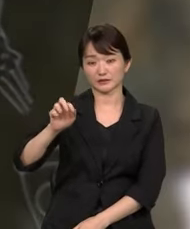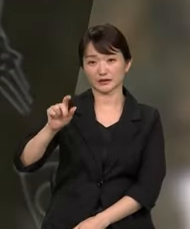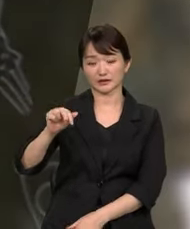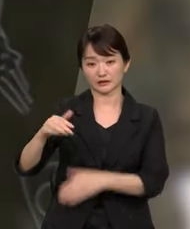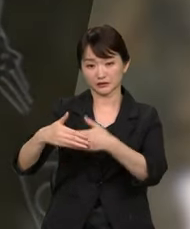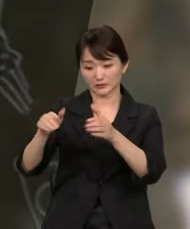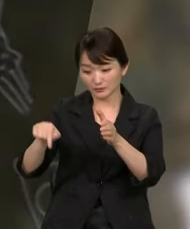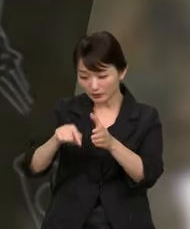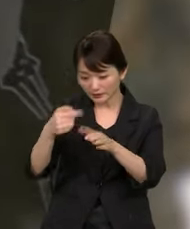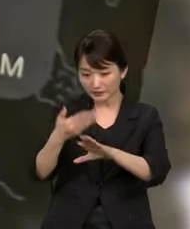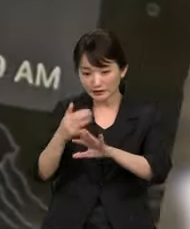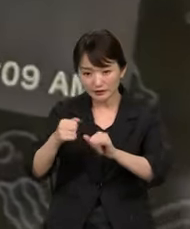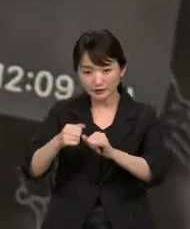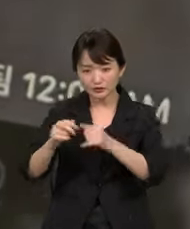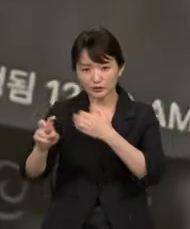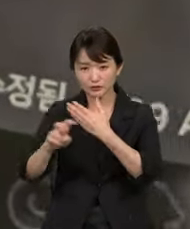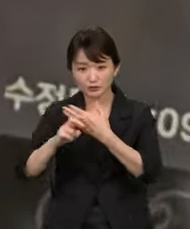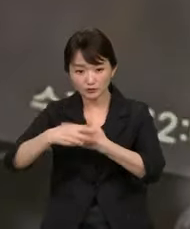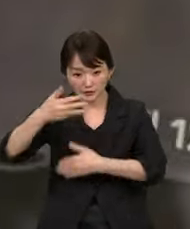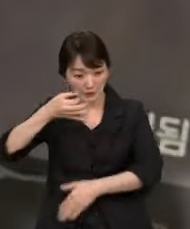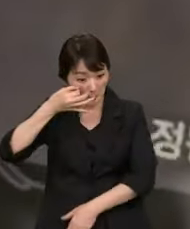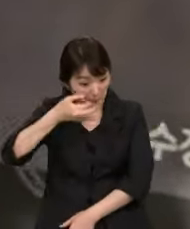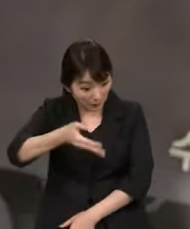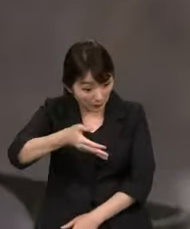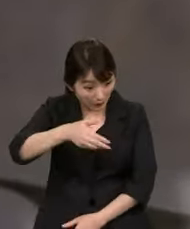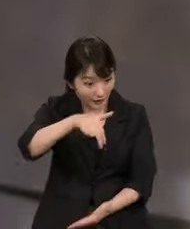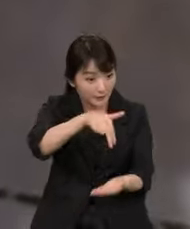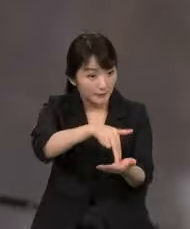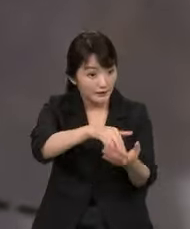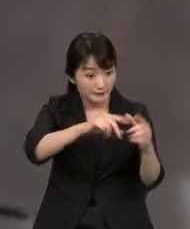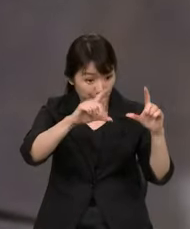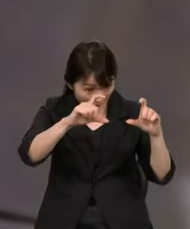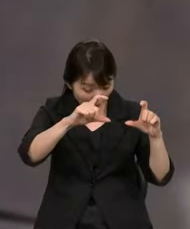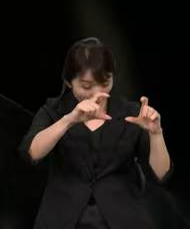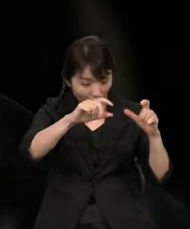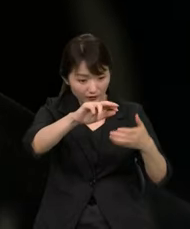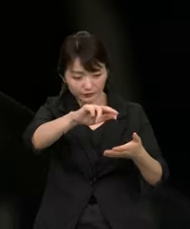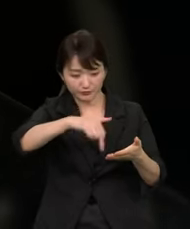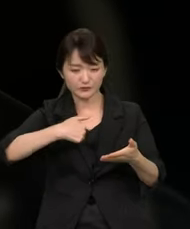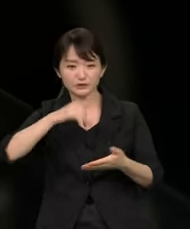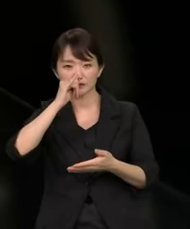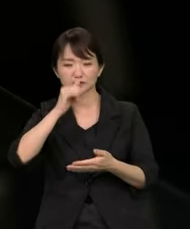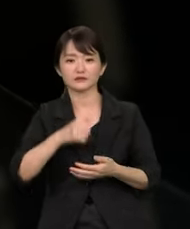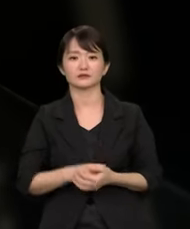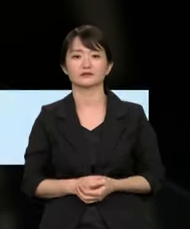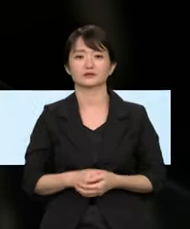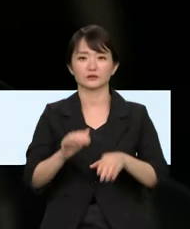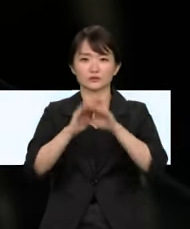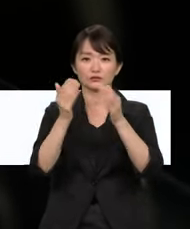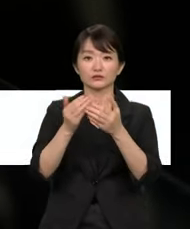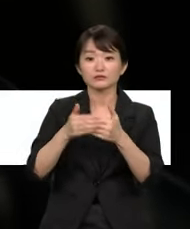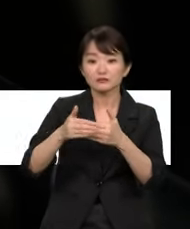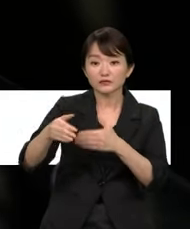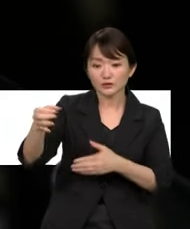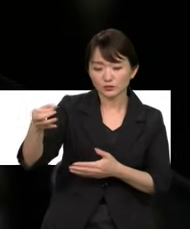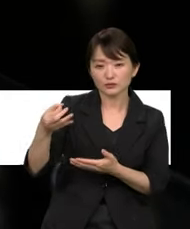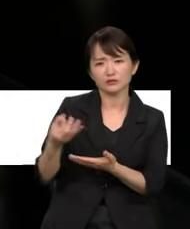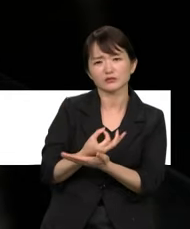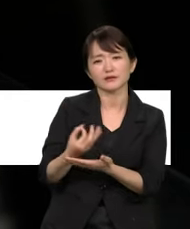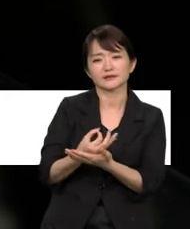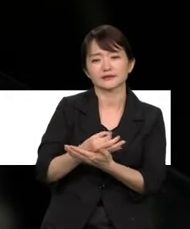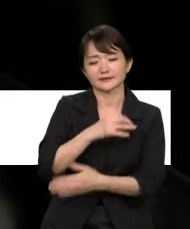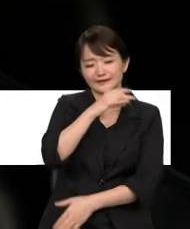합성물을 보여주고 반응을 인증샷으로 달라는 지시가 오갔습니다 이런 모든 과정 돈을 벌거나